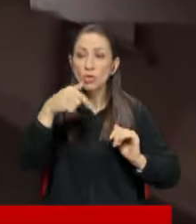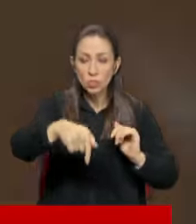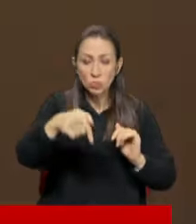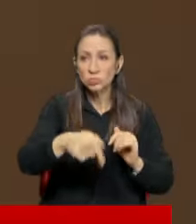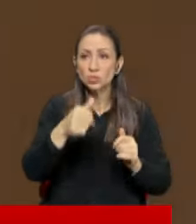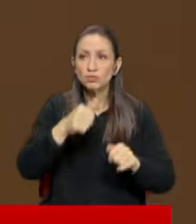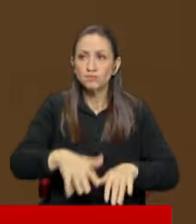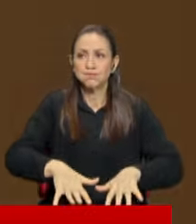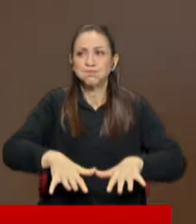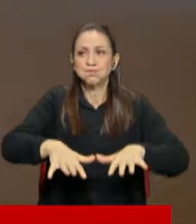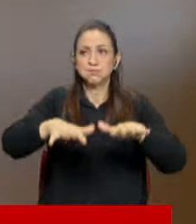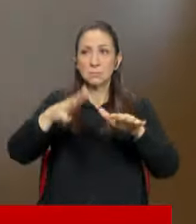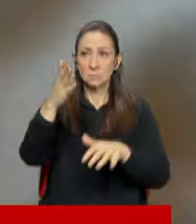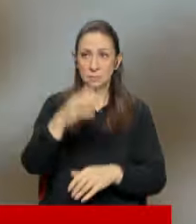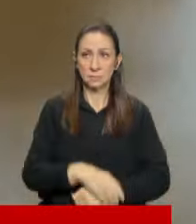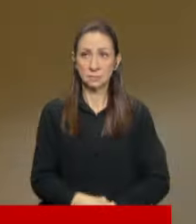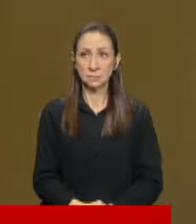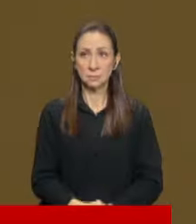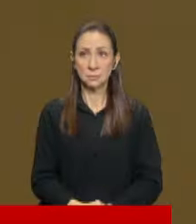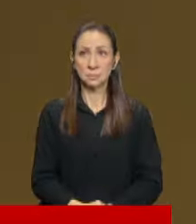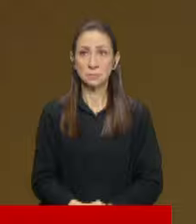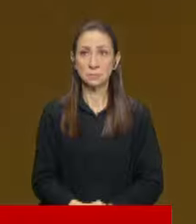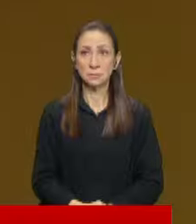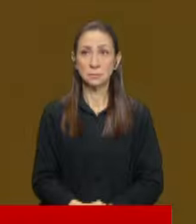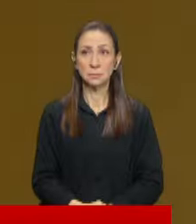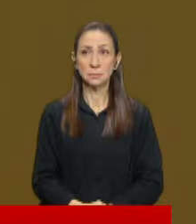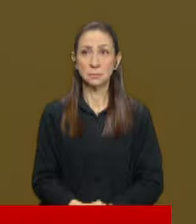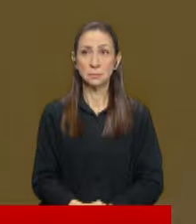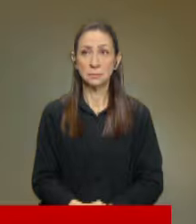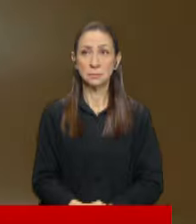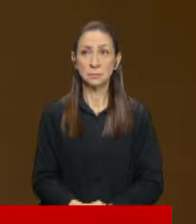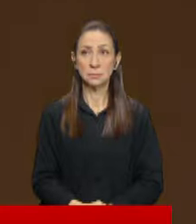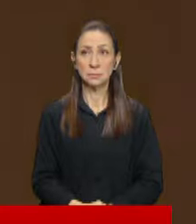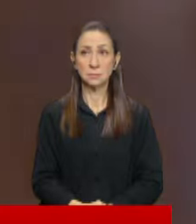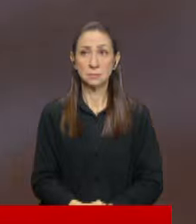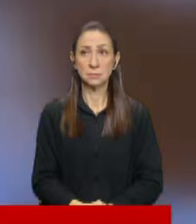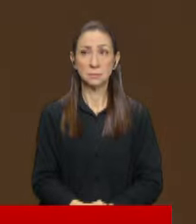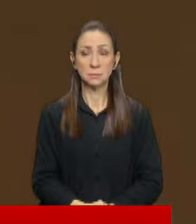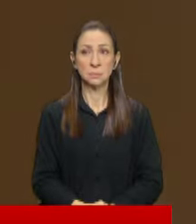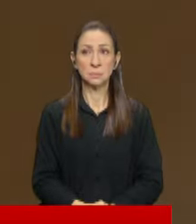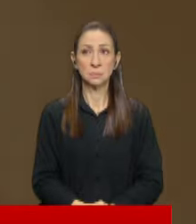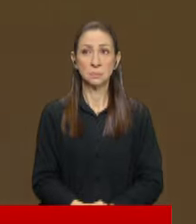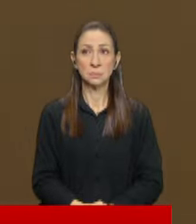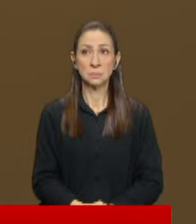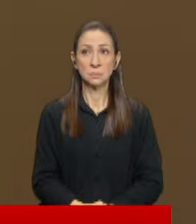bastı. Bunlar atılmak lazım. Hayır, anlamadım.